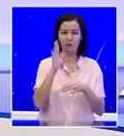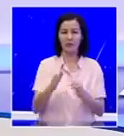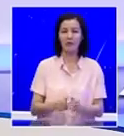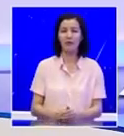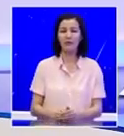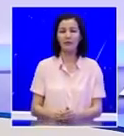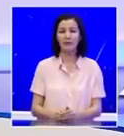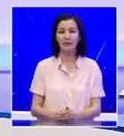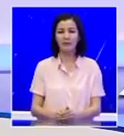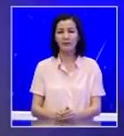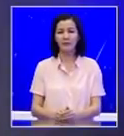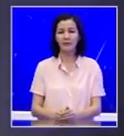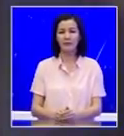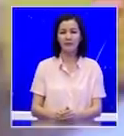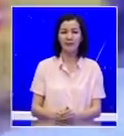жауапкершілікке тартылмақ.